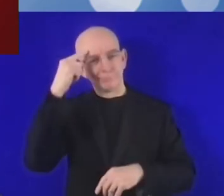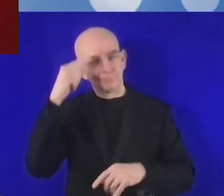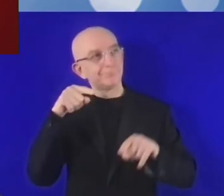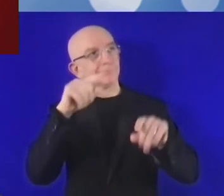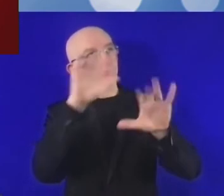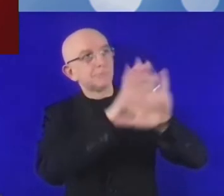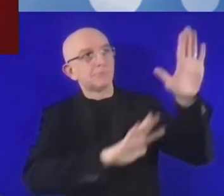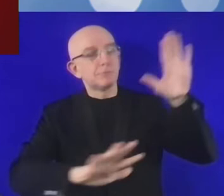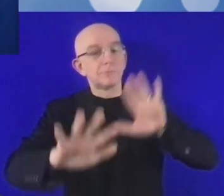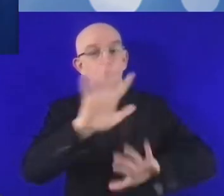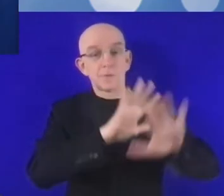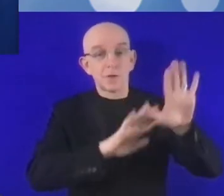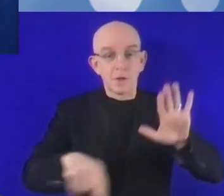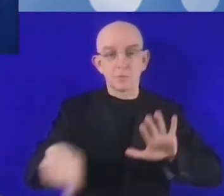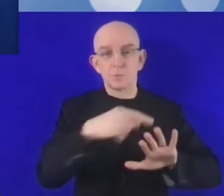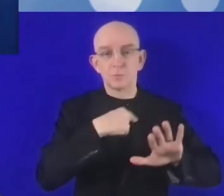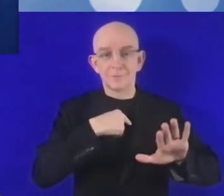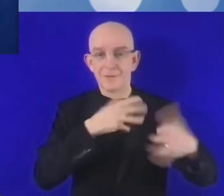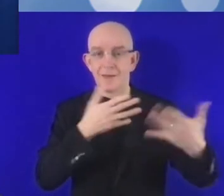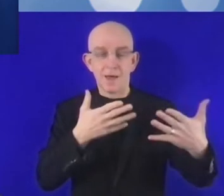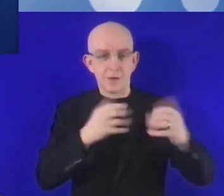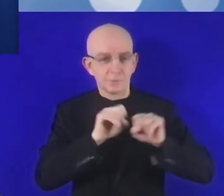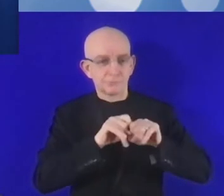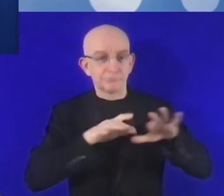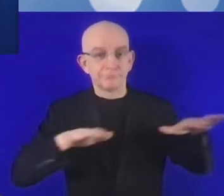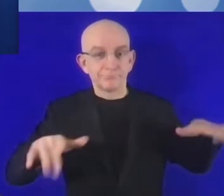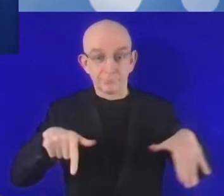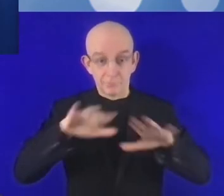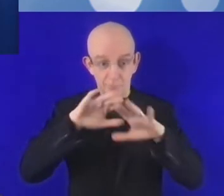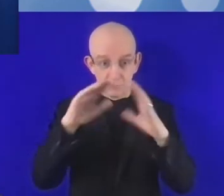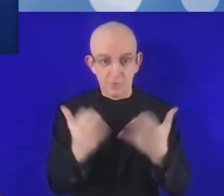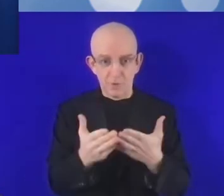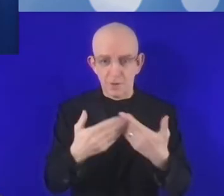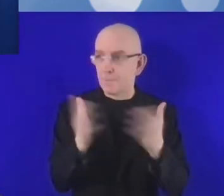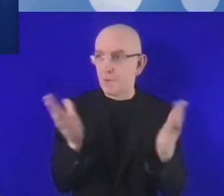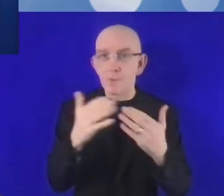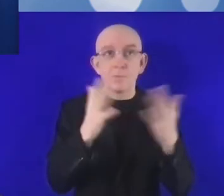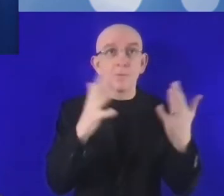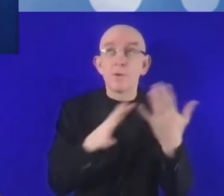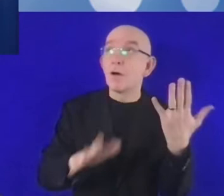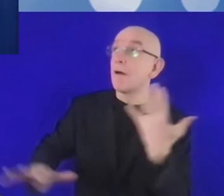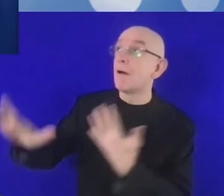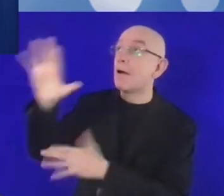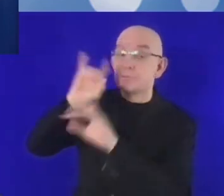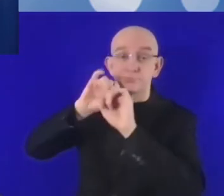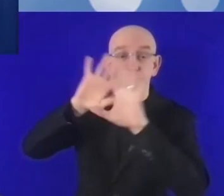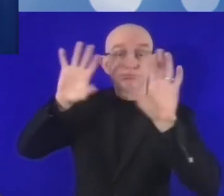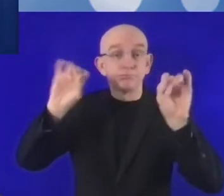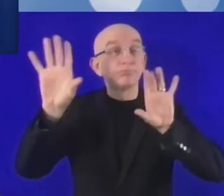pas conquérir le cosmos, nous voulons juste étendre la Terre pour qu'elle soit aussi vaste que le